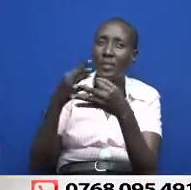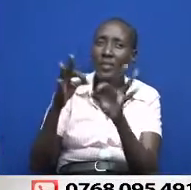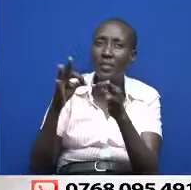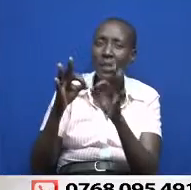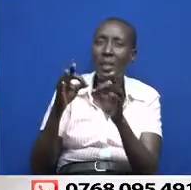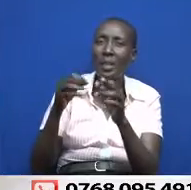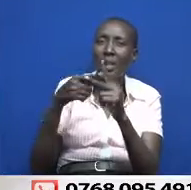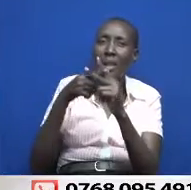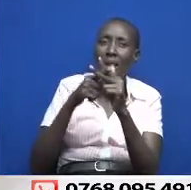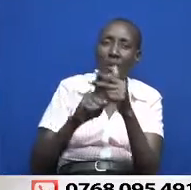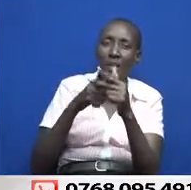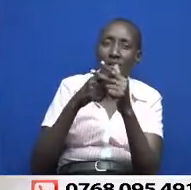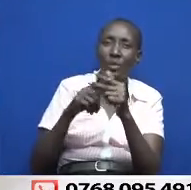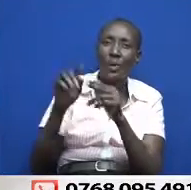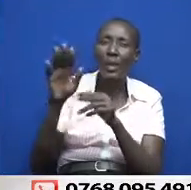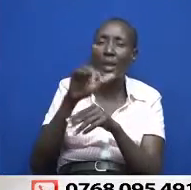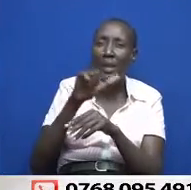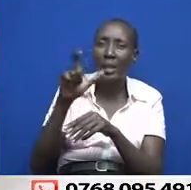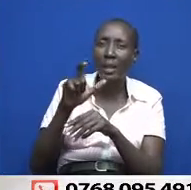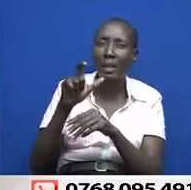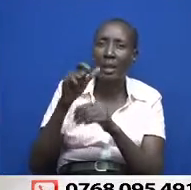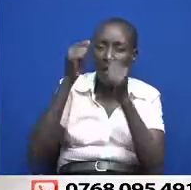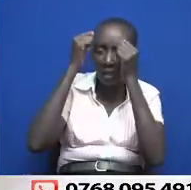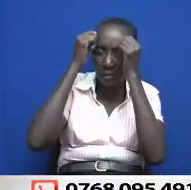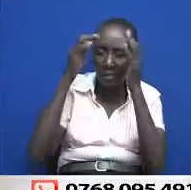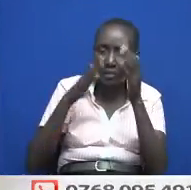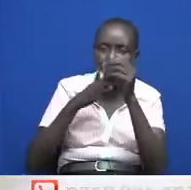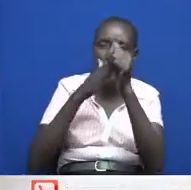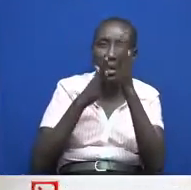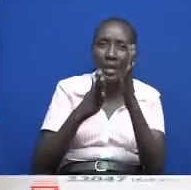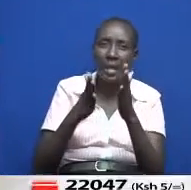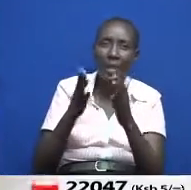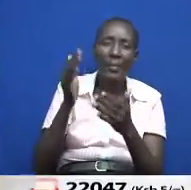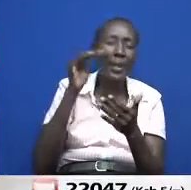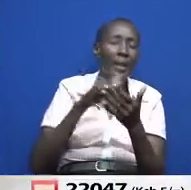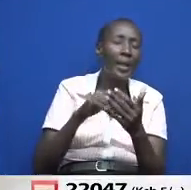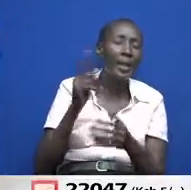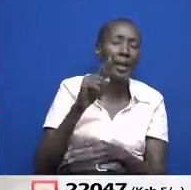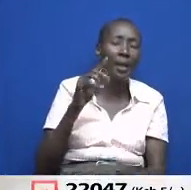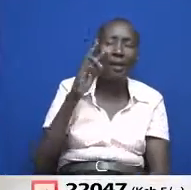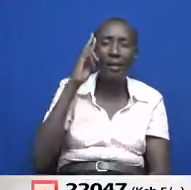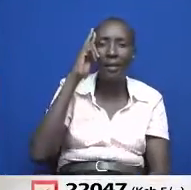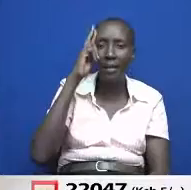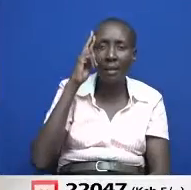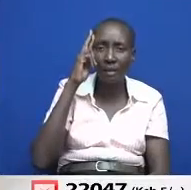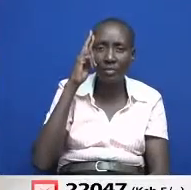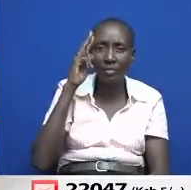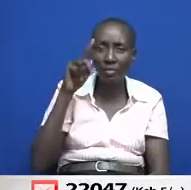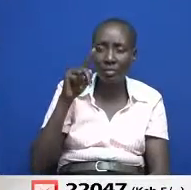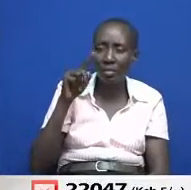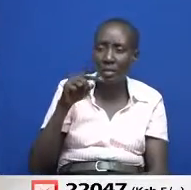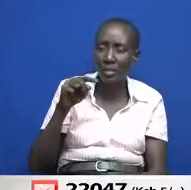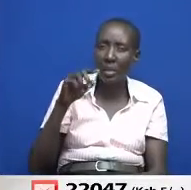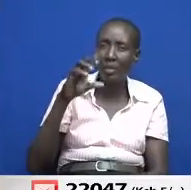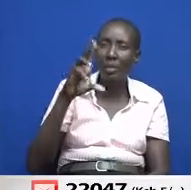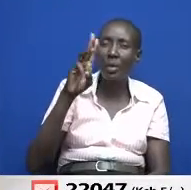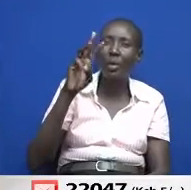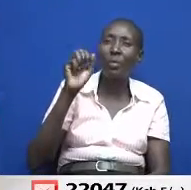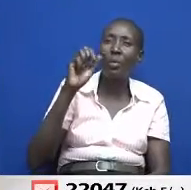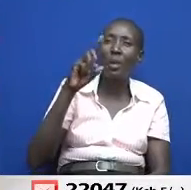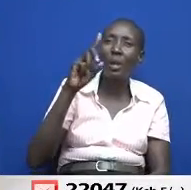GK prison as a student leader, I don't want to go there again. That is why whenever Waluke does that, I am